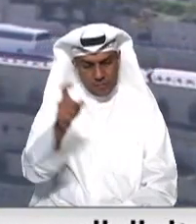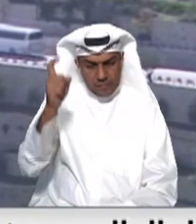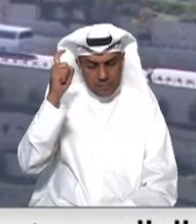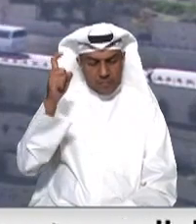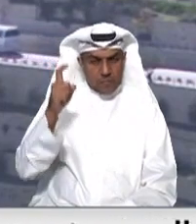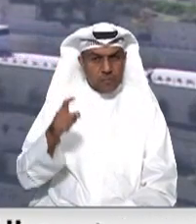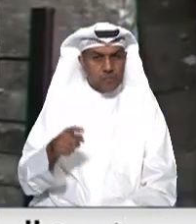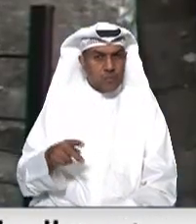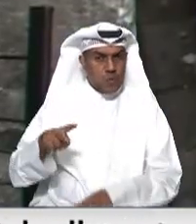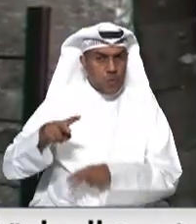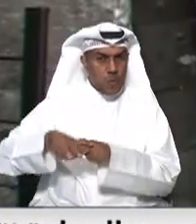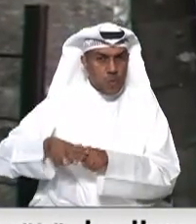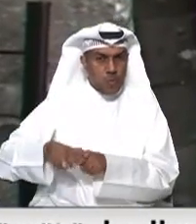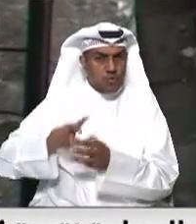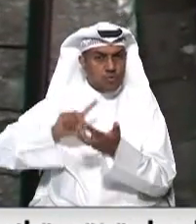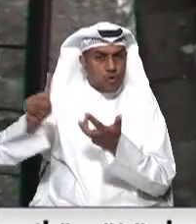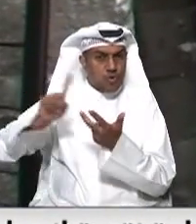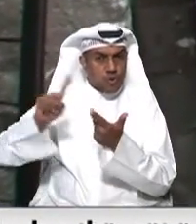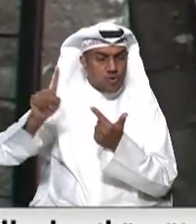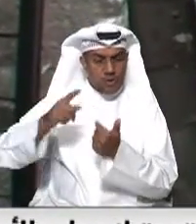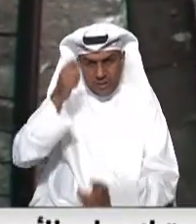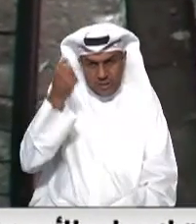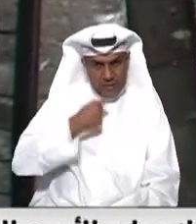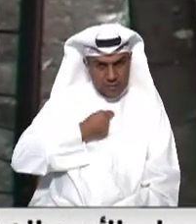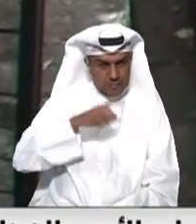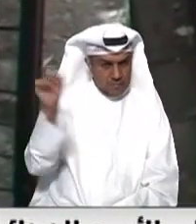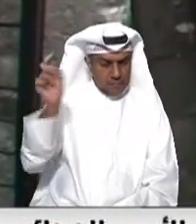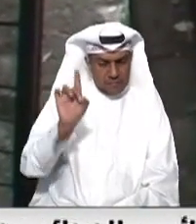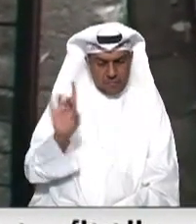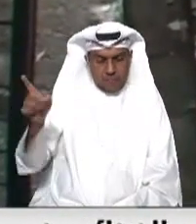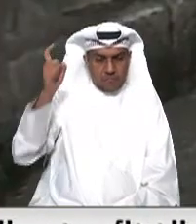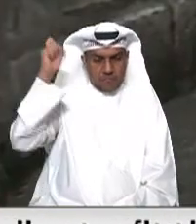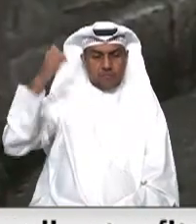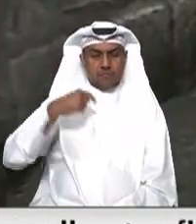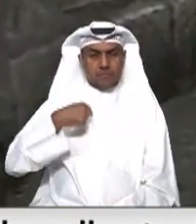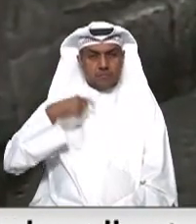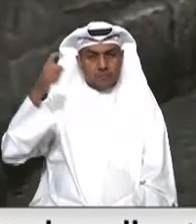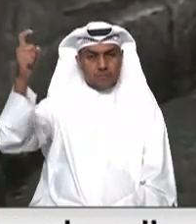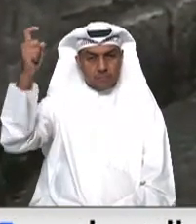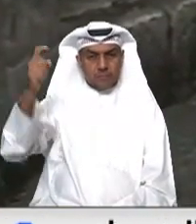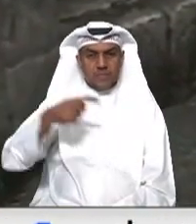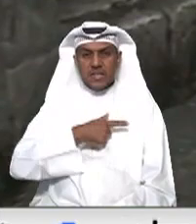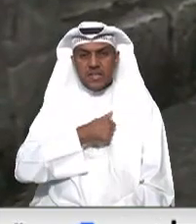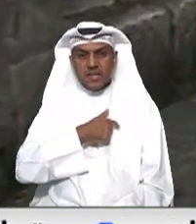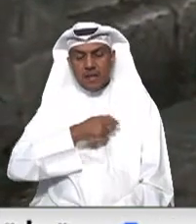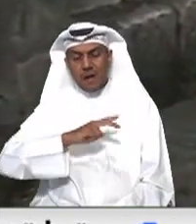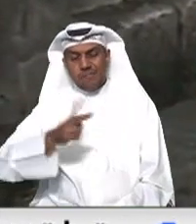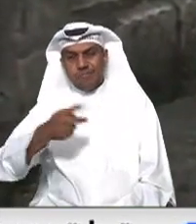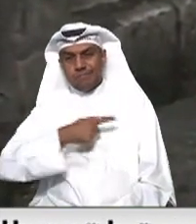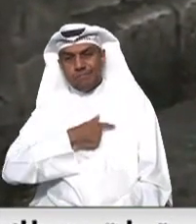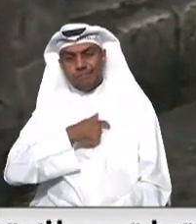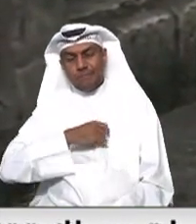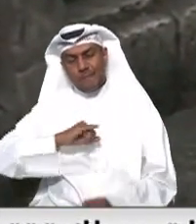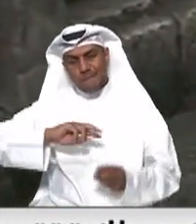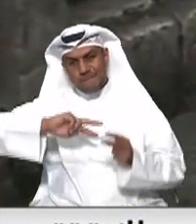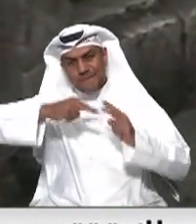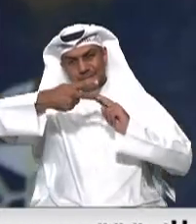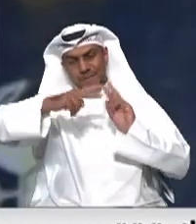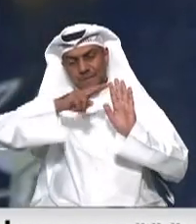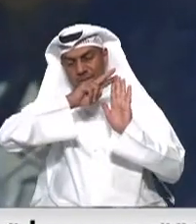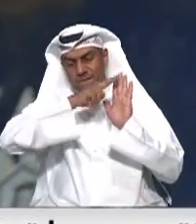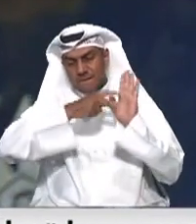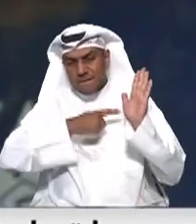لشروط الاحتلال الإسرائيلي بعد أن تلاعب بأسماء الأسرى المفرج عنهم، وأحد الشروط